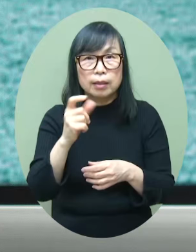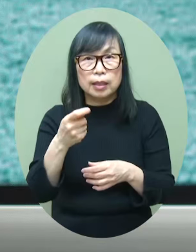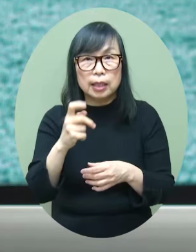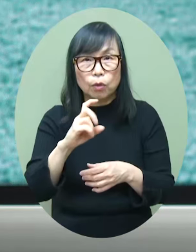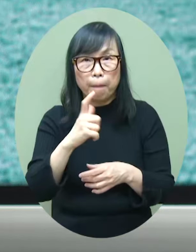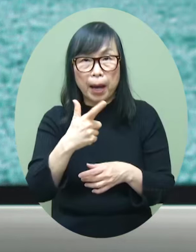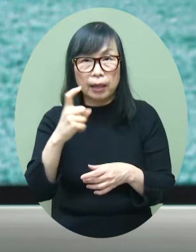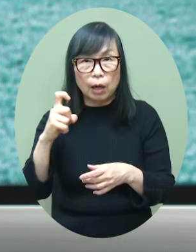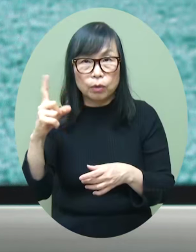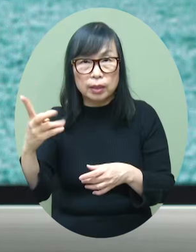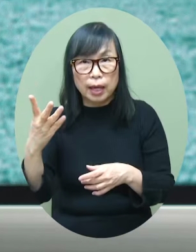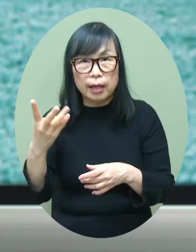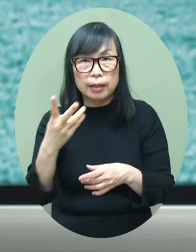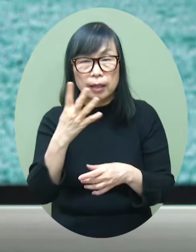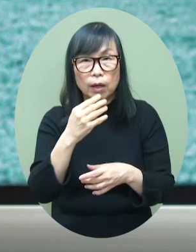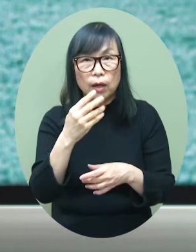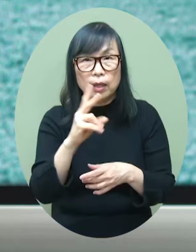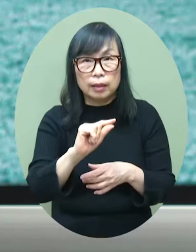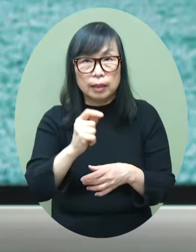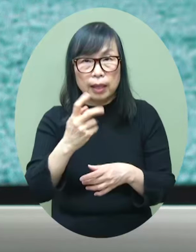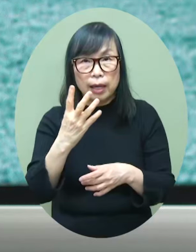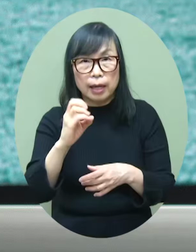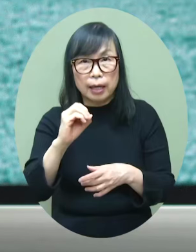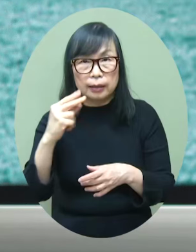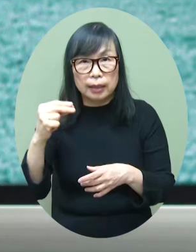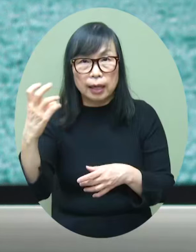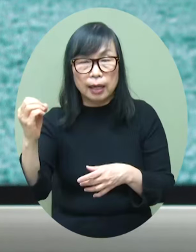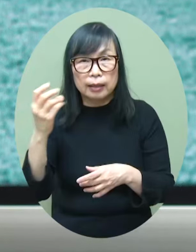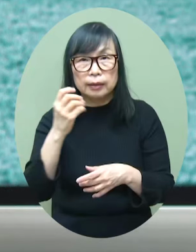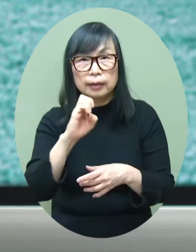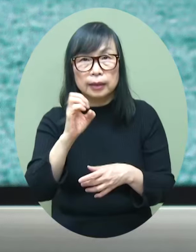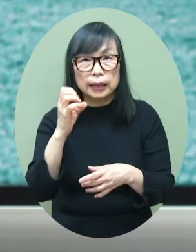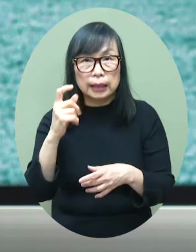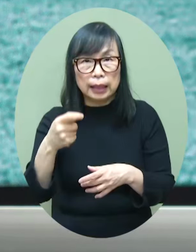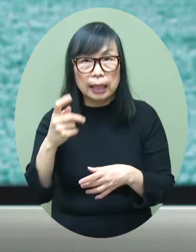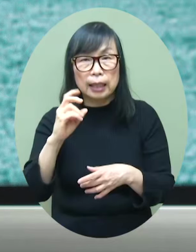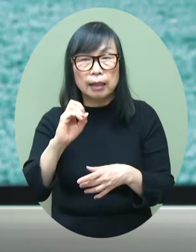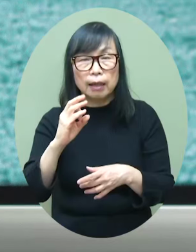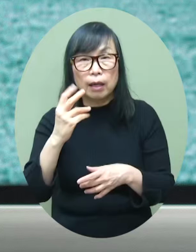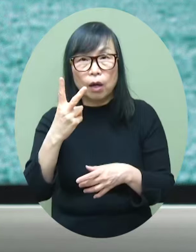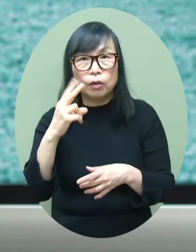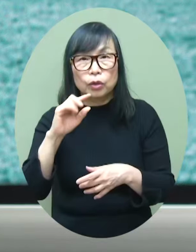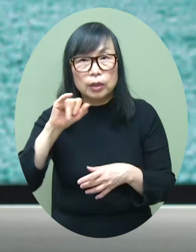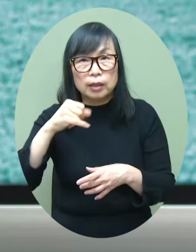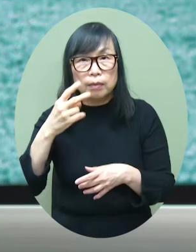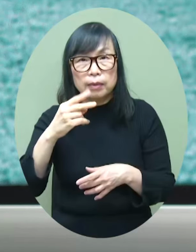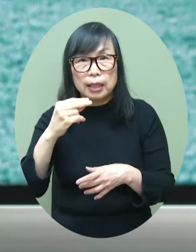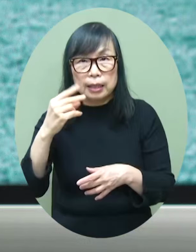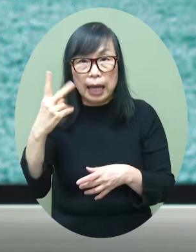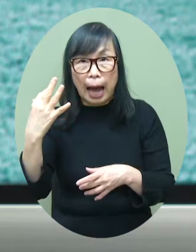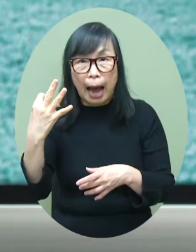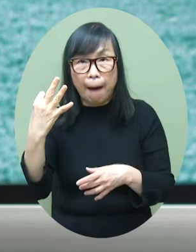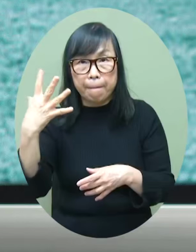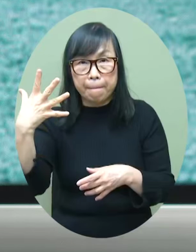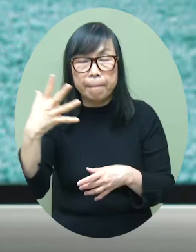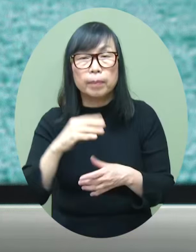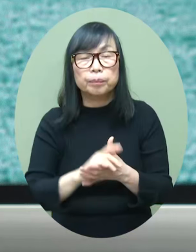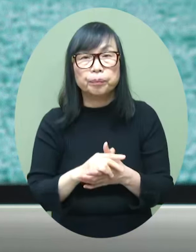SQ894， 4個是 TK070， 2個 EK384， 同埋2宗是 JL735。